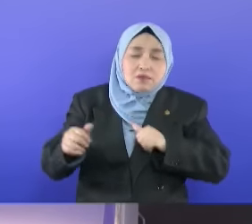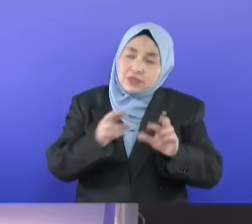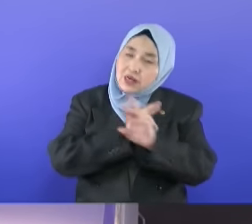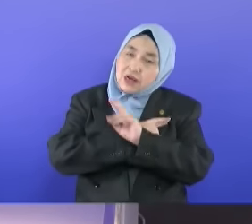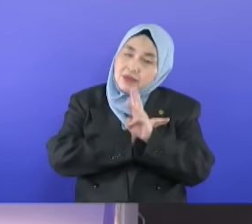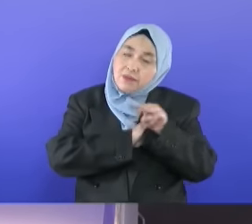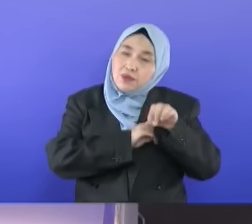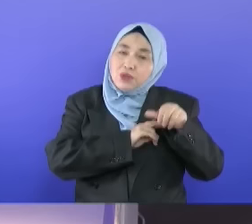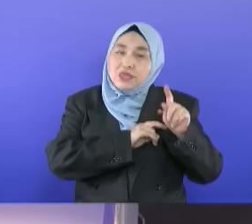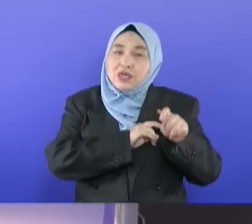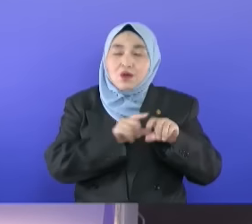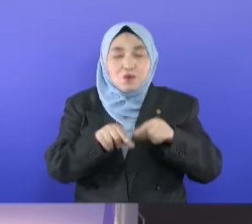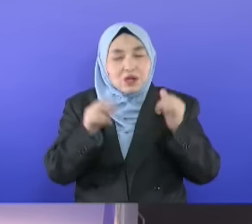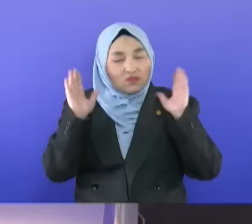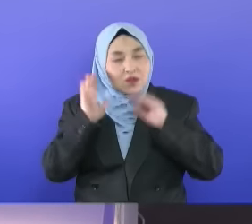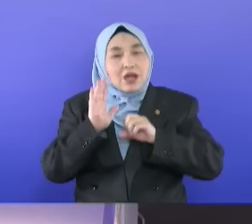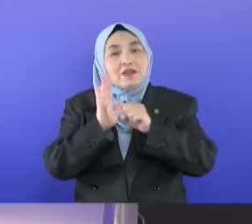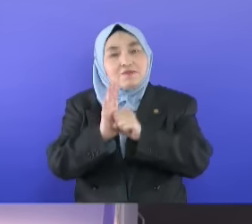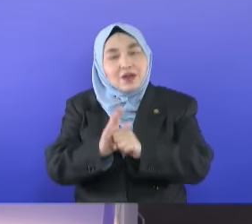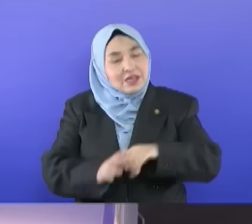dalam Alquran surah